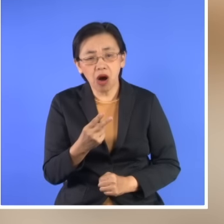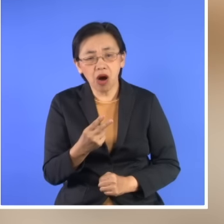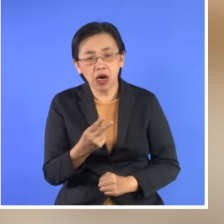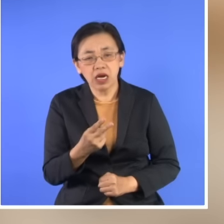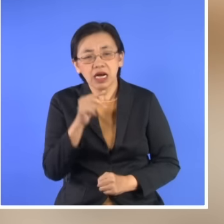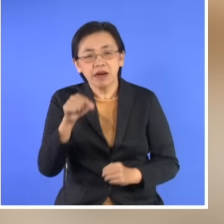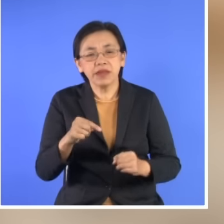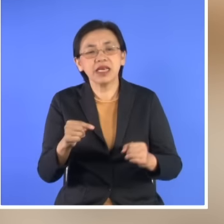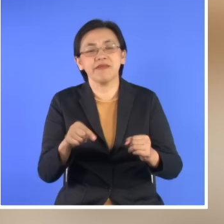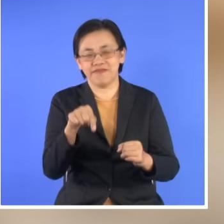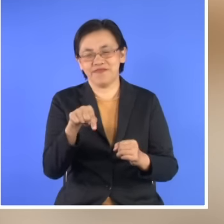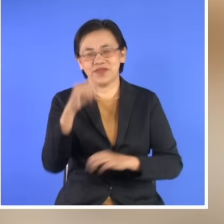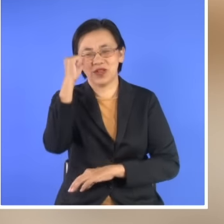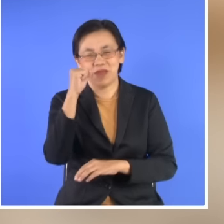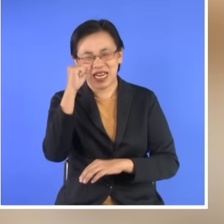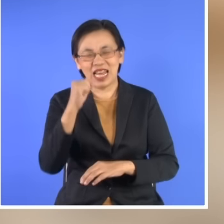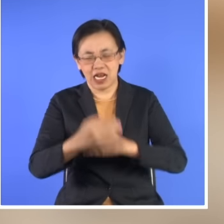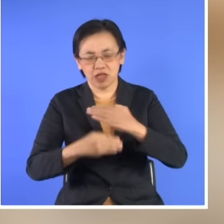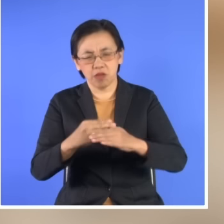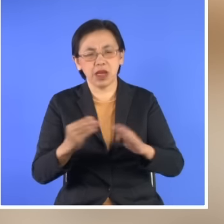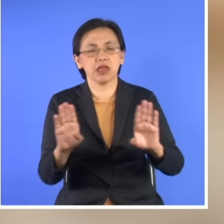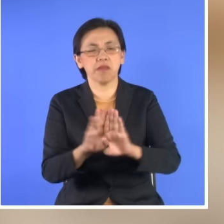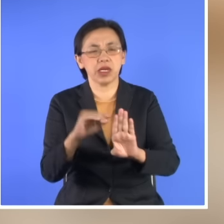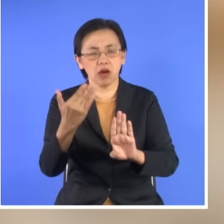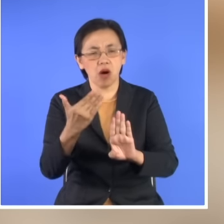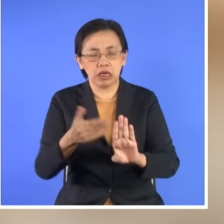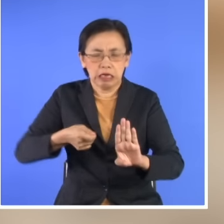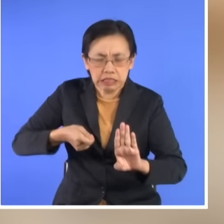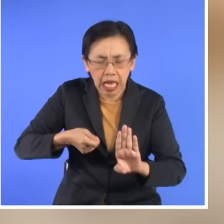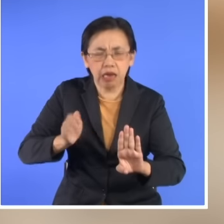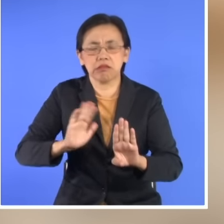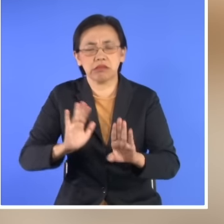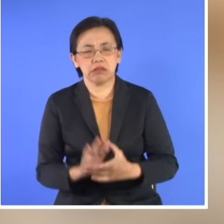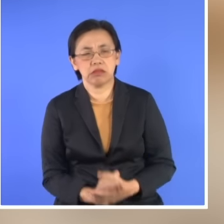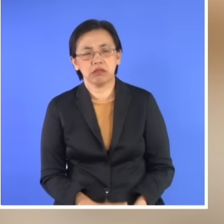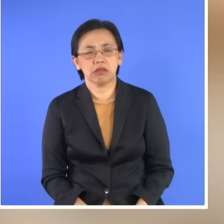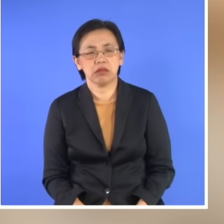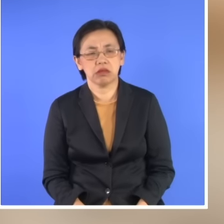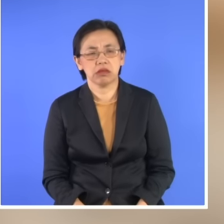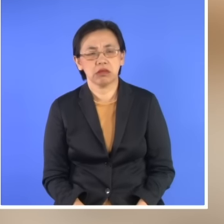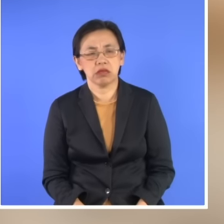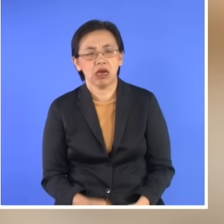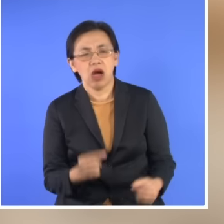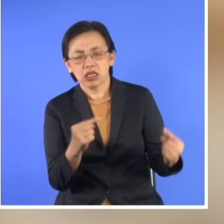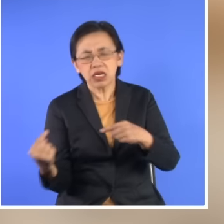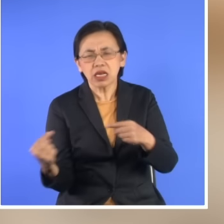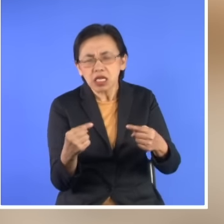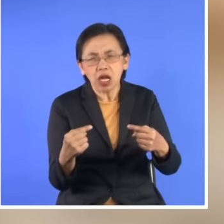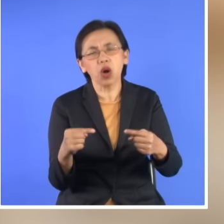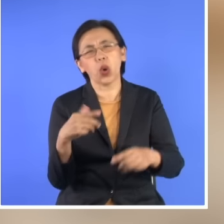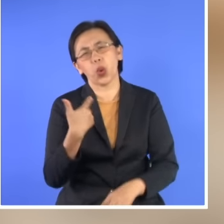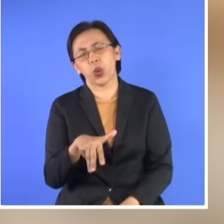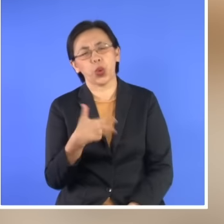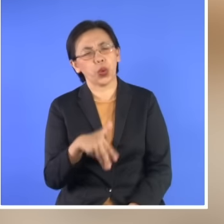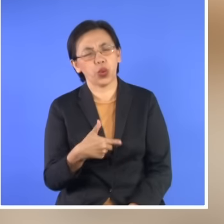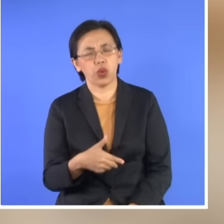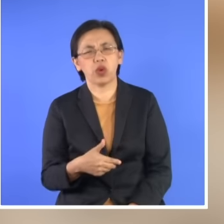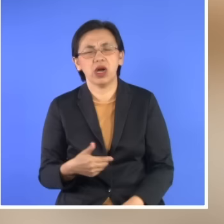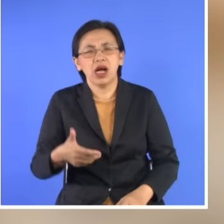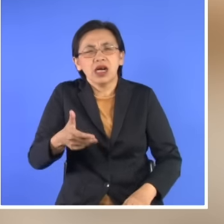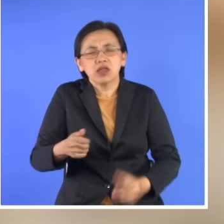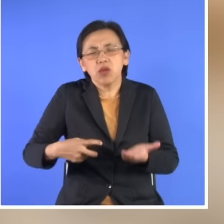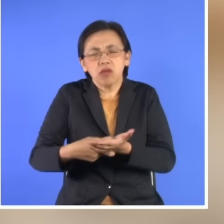รถเมล์เนี่ยค่ะแหต้องปิดประตูก่อนเพราะแทงกันคุณผู้ชมโอ้โหนี่เถียงกันไปแบบนี้นะคะกระเป๋ารก็บอกพี่ลง